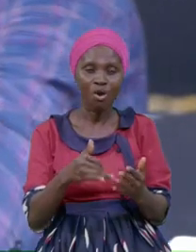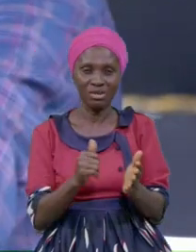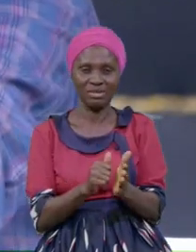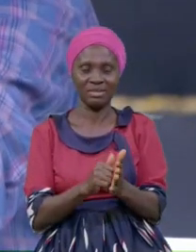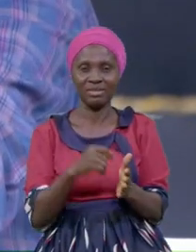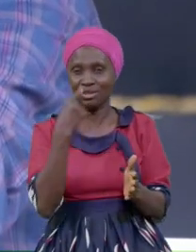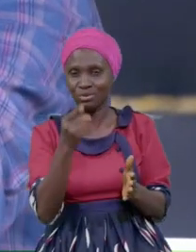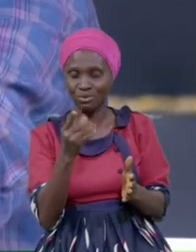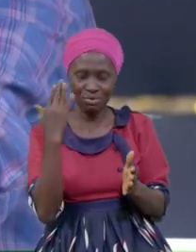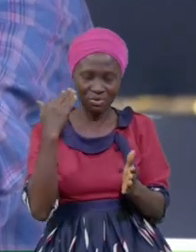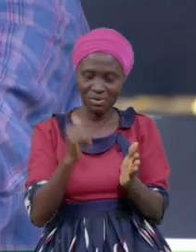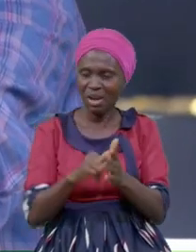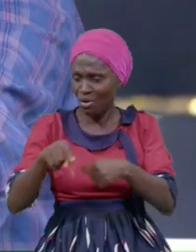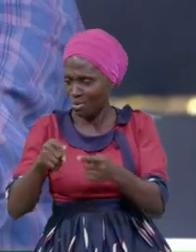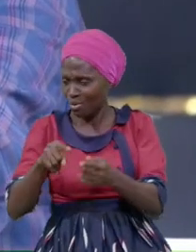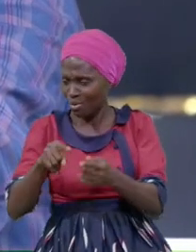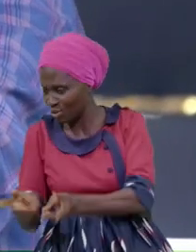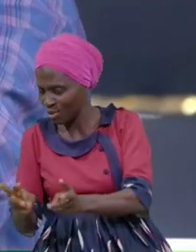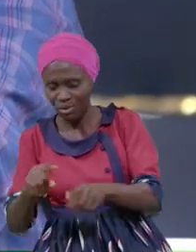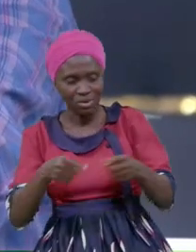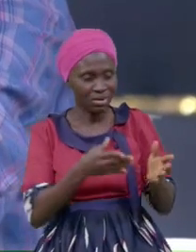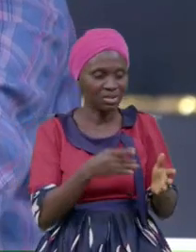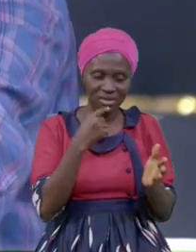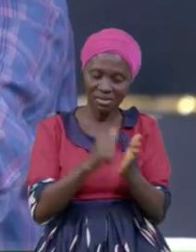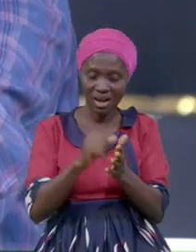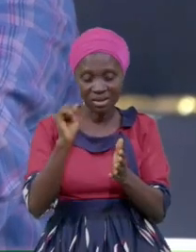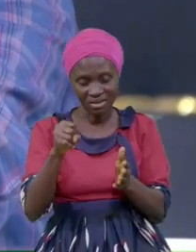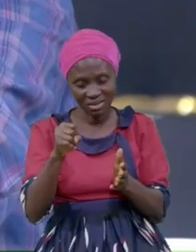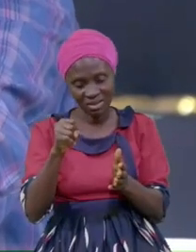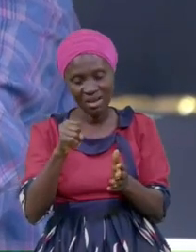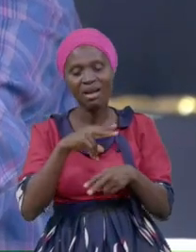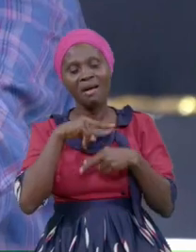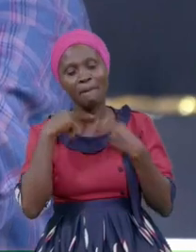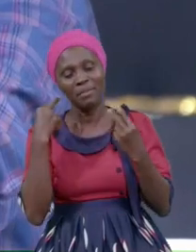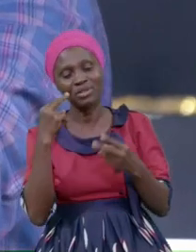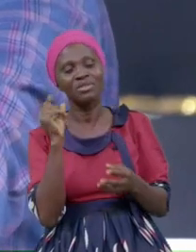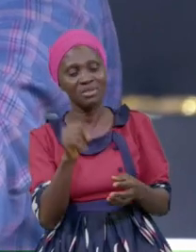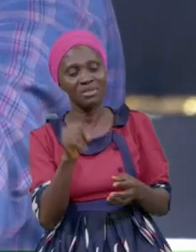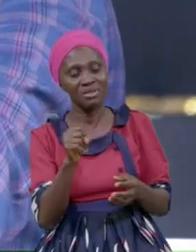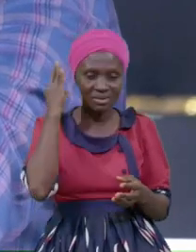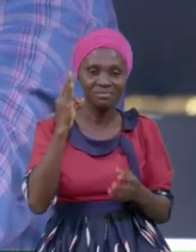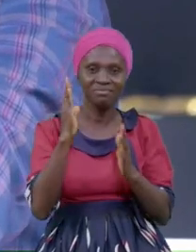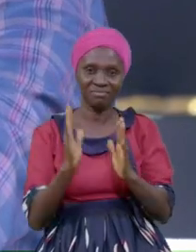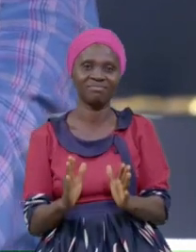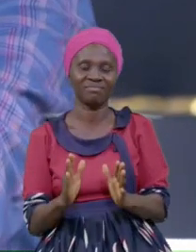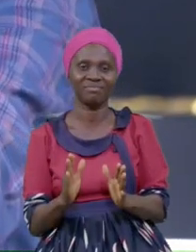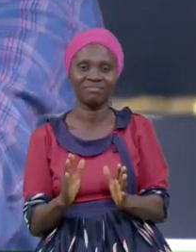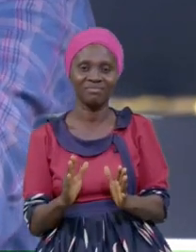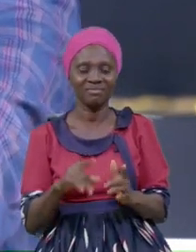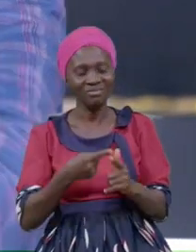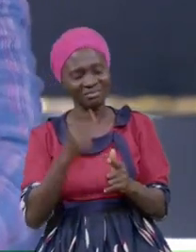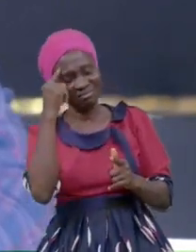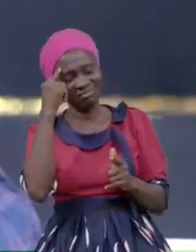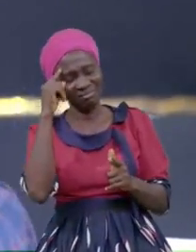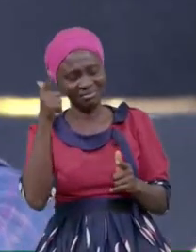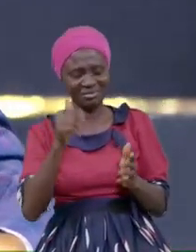Mais après, nous sommes séparés. Tu essaies, tu dis, vraiment, comment est-ce que le pasteur veut que je